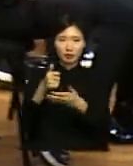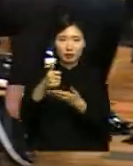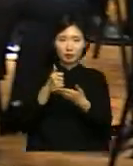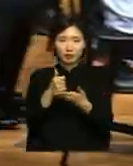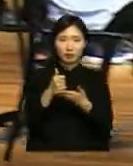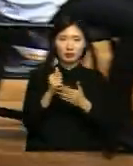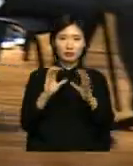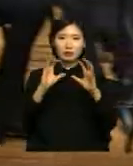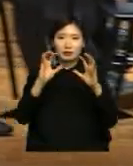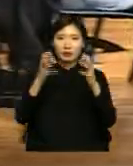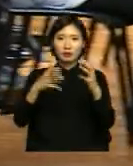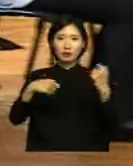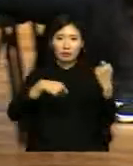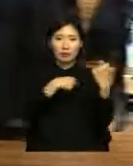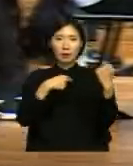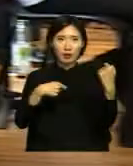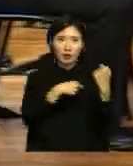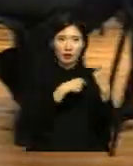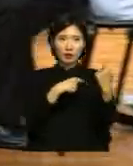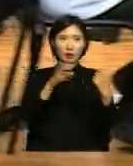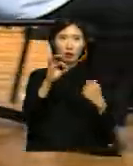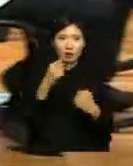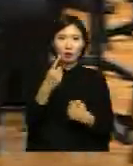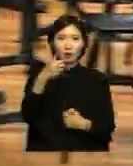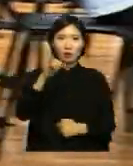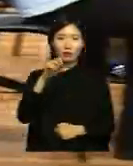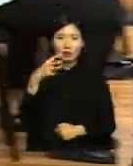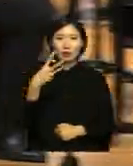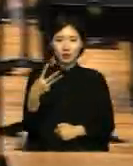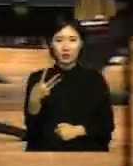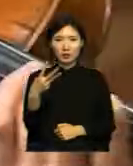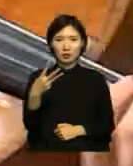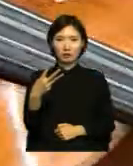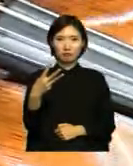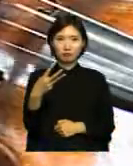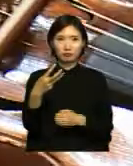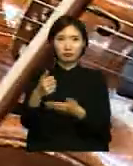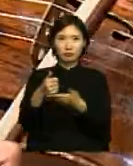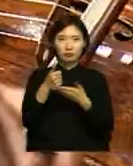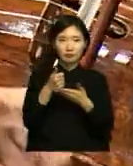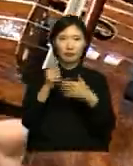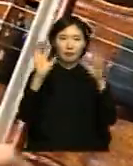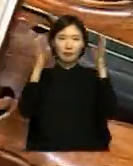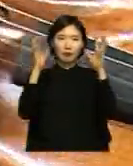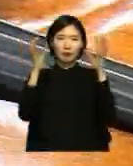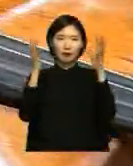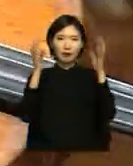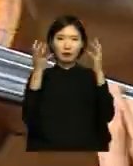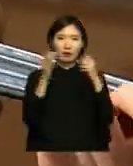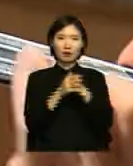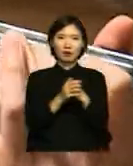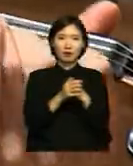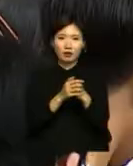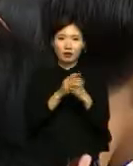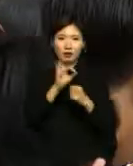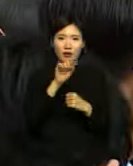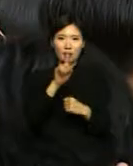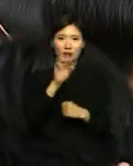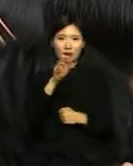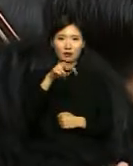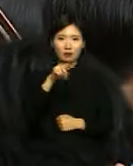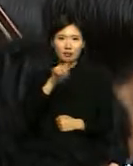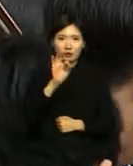세계적인 비올리스트 리처드 용재 오닐의 등장에 환호성이 터져나옵니다. 오닐이 함께 활동하는 앙상블